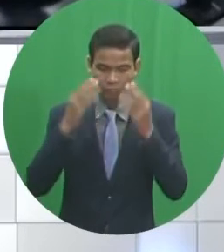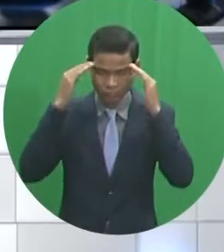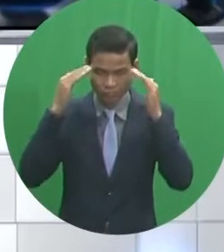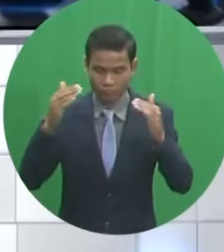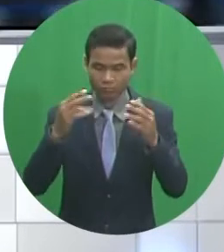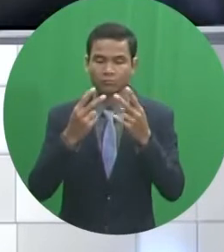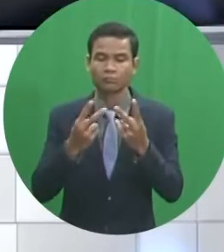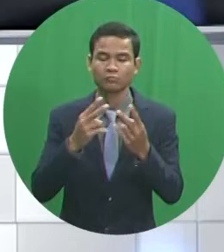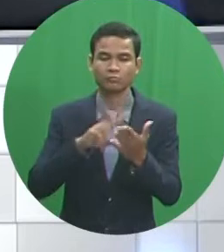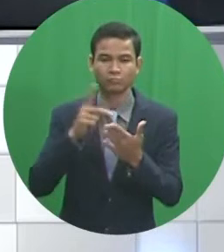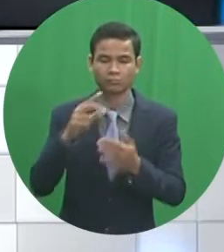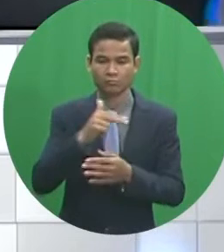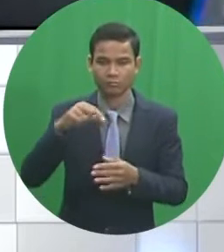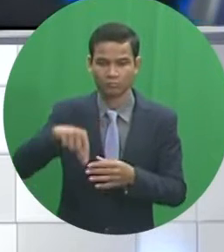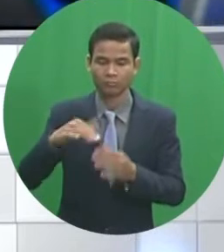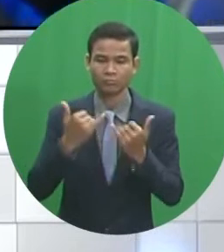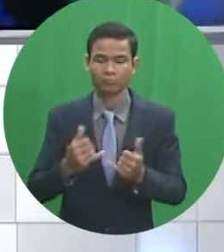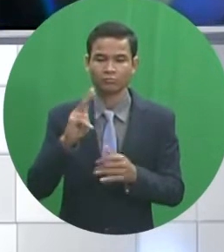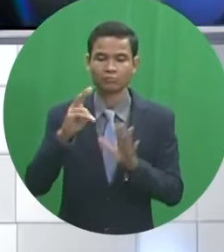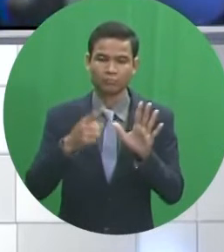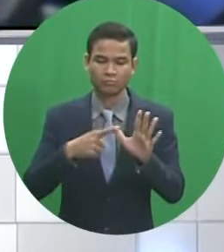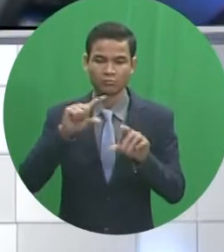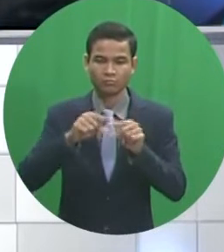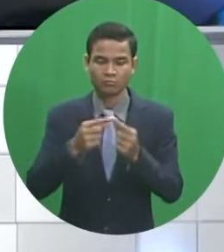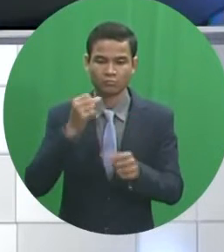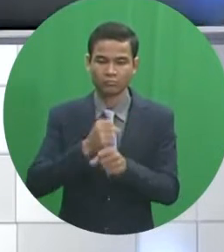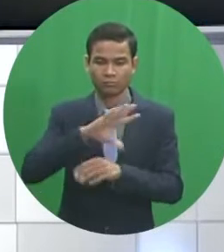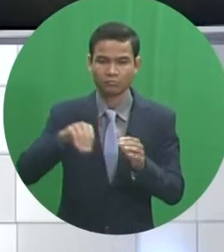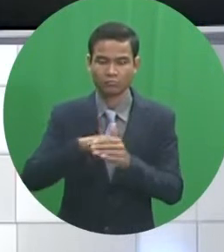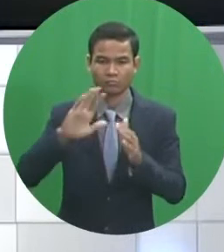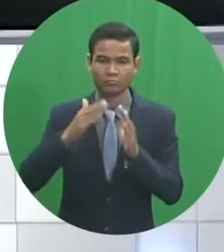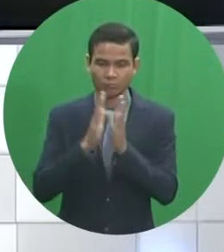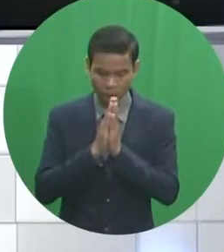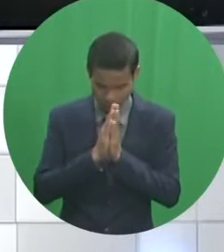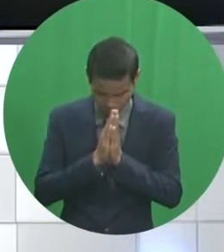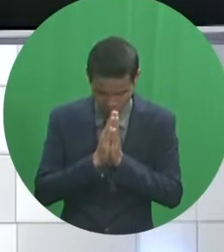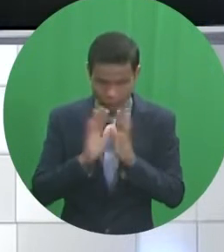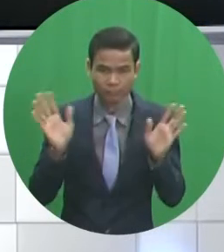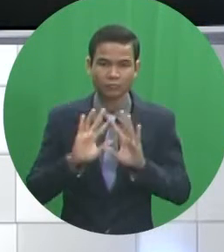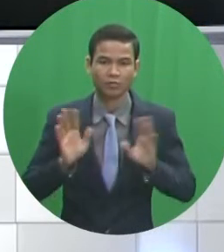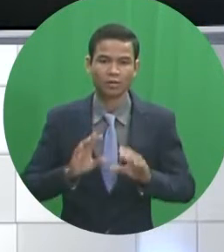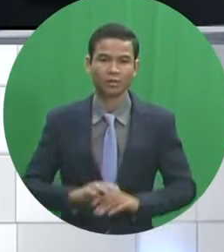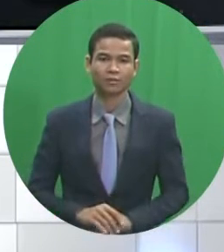កដាក់តាមដានទស្សនារបស់លោកអ្នកគណៈនេះនាងខ្ញុំរិទ្ធវ៉ាលីឡាព្រមទាំងក្រុមការងារសូមអរគុណសូមគោរពលា